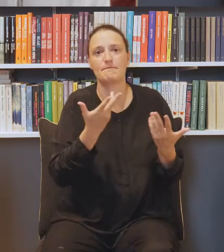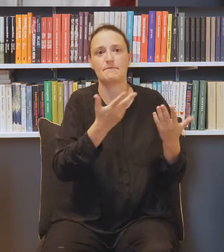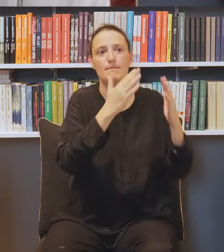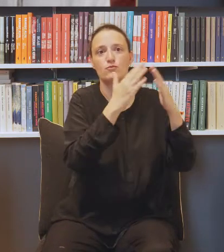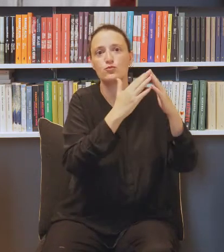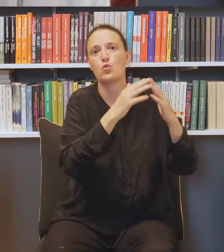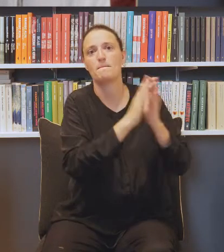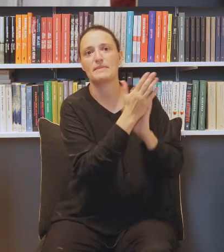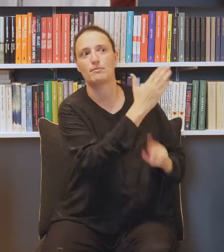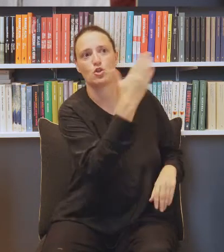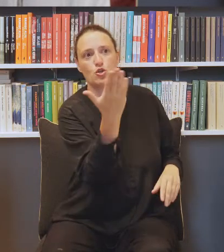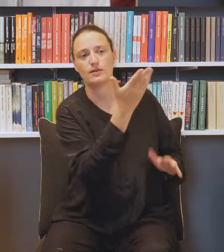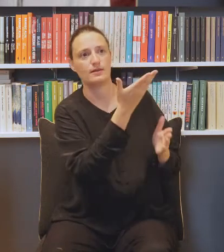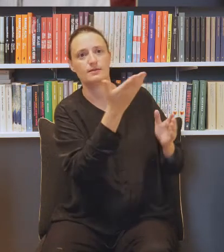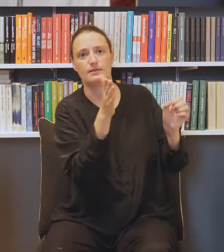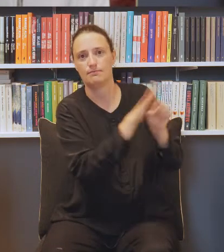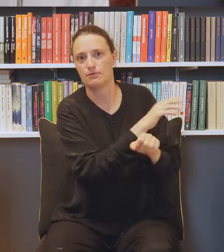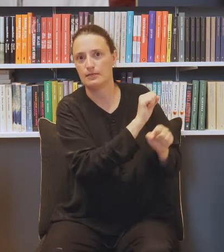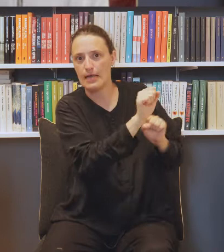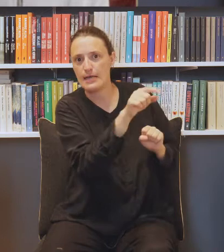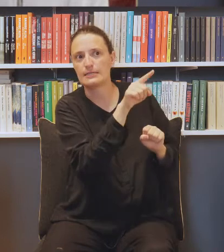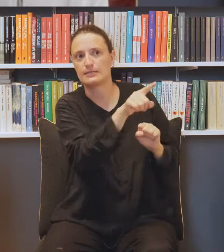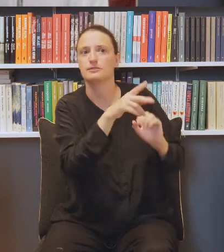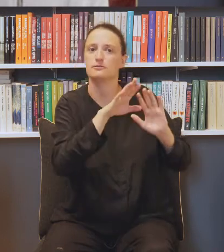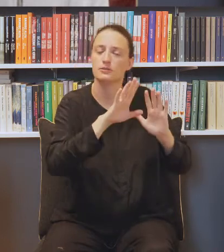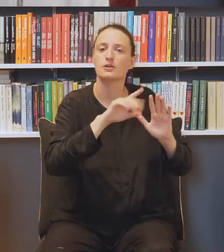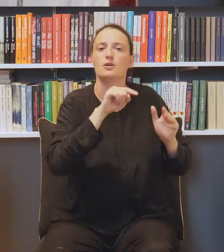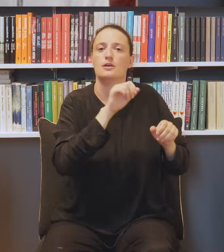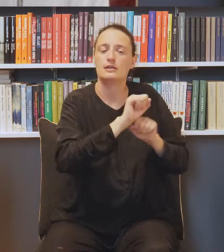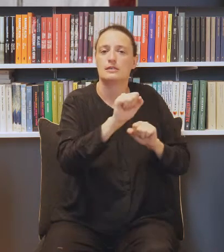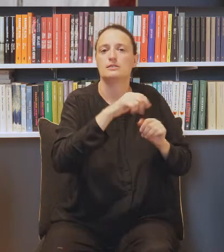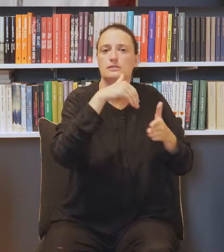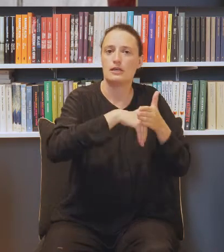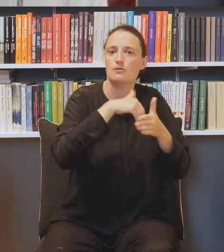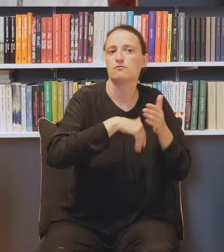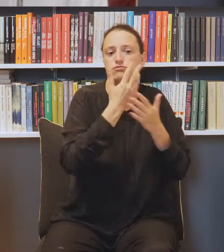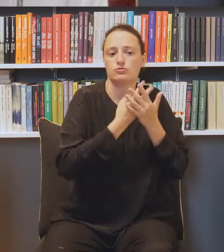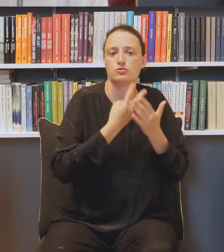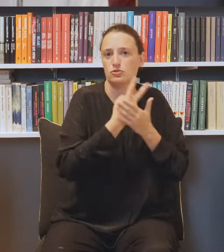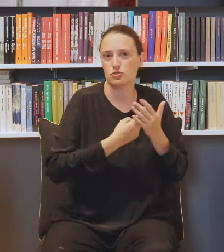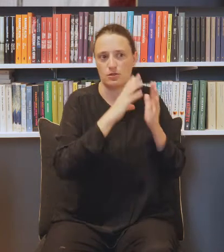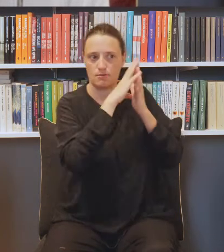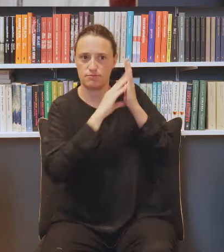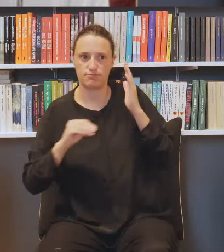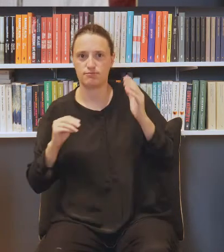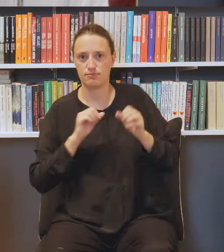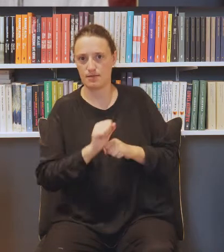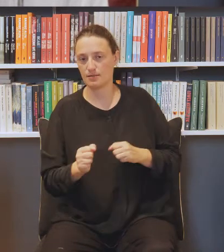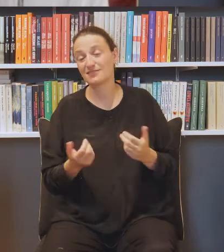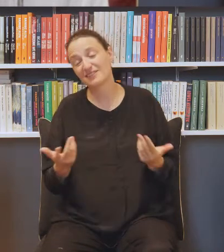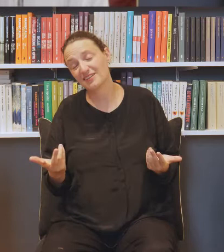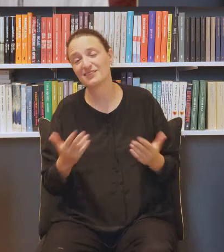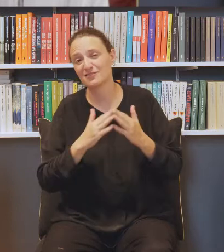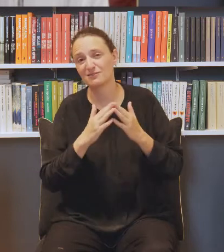jest biblioteka domowa. Chciałem pokazać raczej coś takiego, że jest dużo trudniej, jest zupełnie inna sytuacja